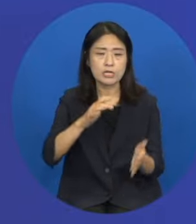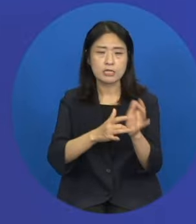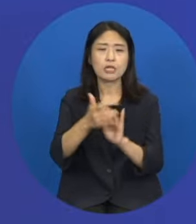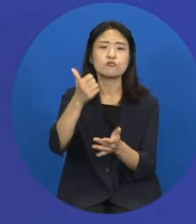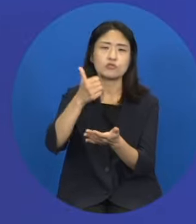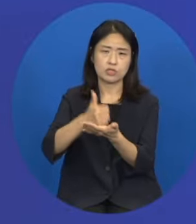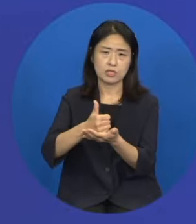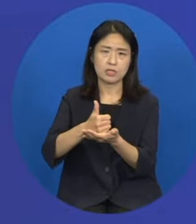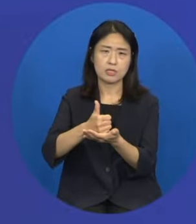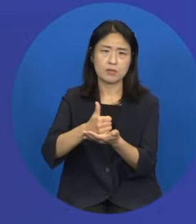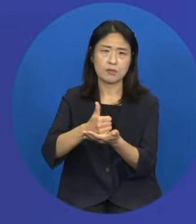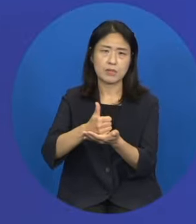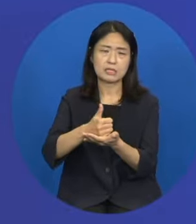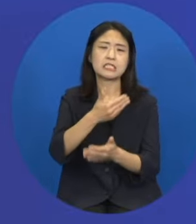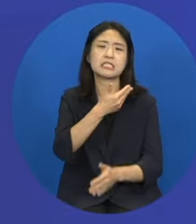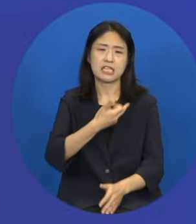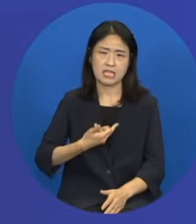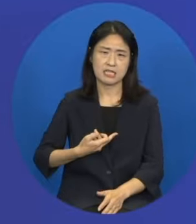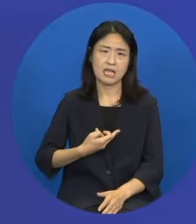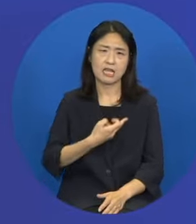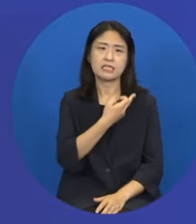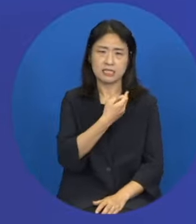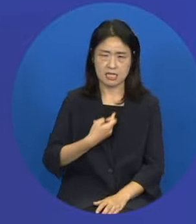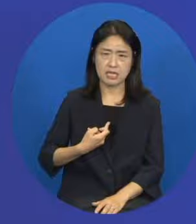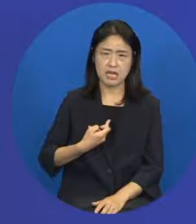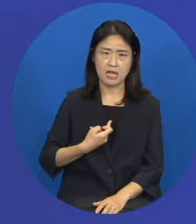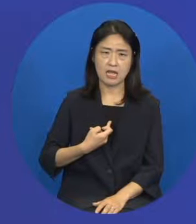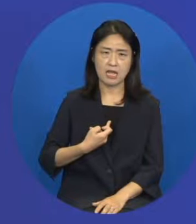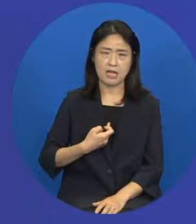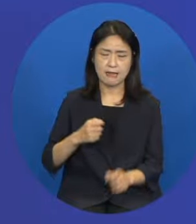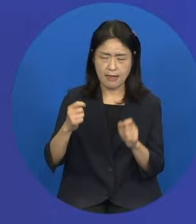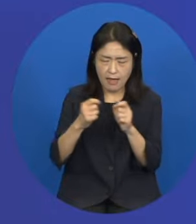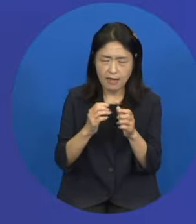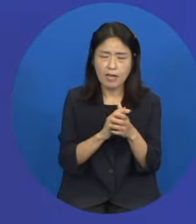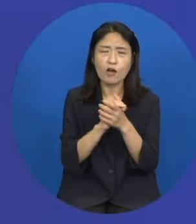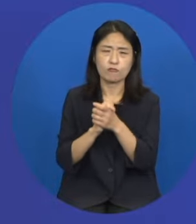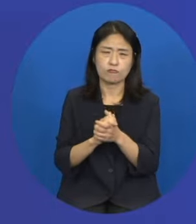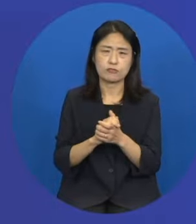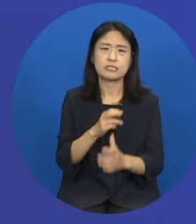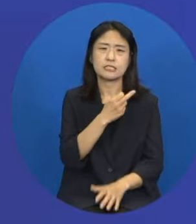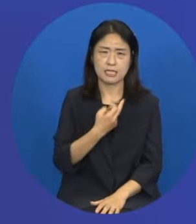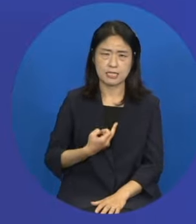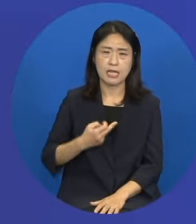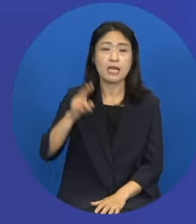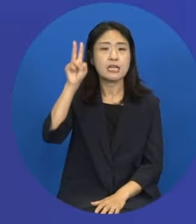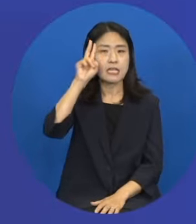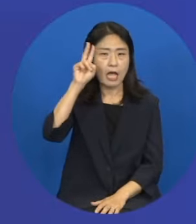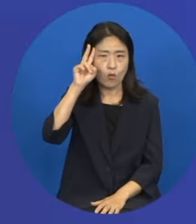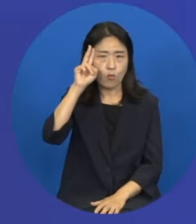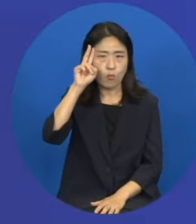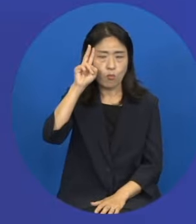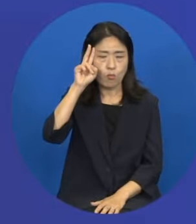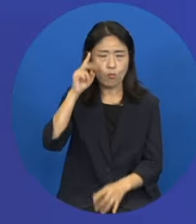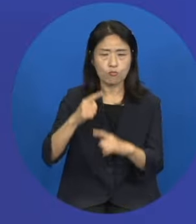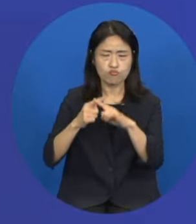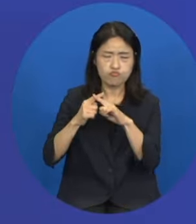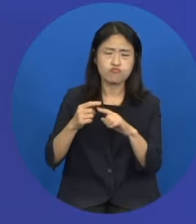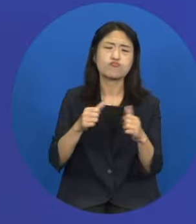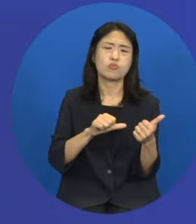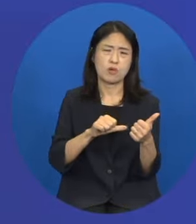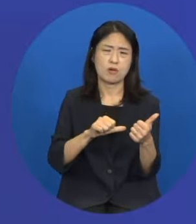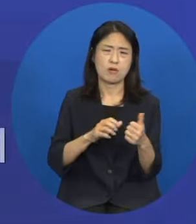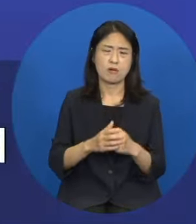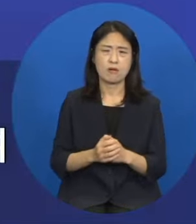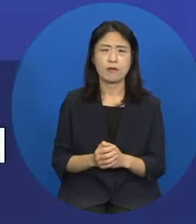겟세마네에도 데려갔고 변화산에 데려갔고 그 세 명만 데려갔거든요. 그 세 명 중에 한 명이었던 야고보가 순교를 당하는 것이죠.